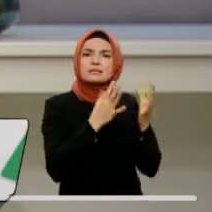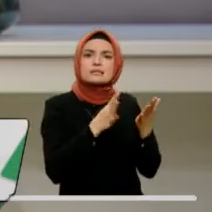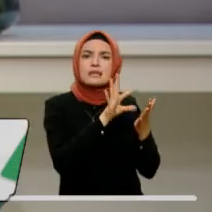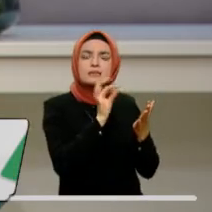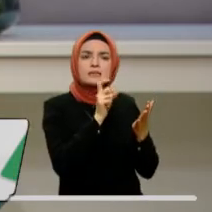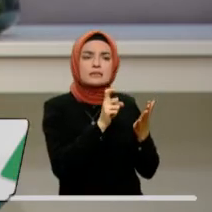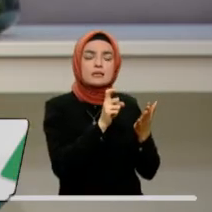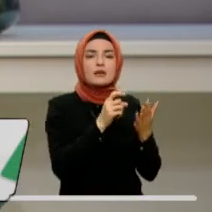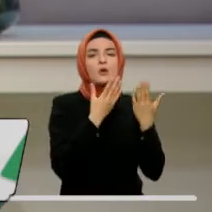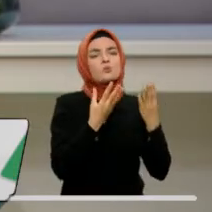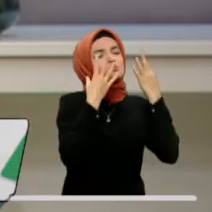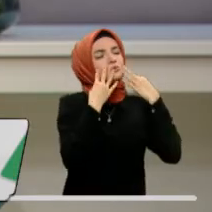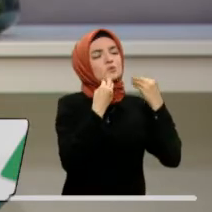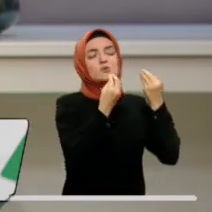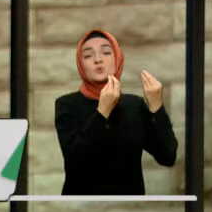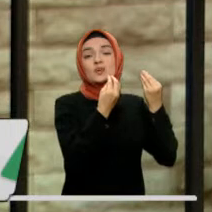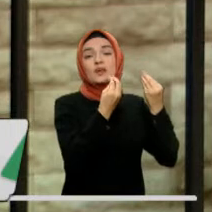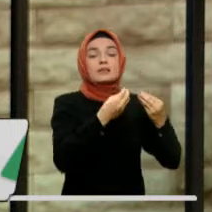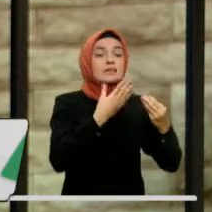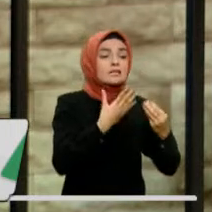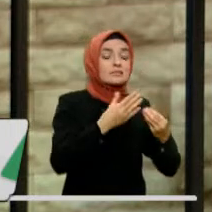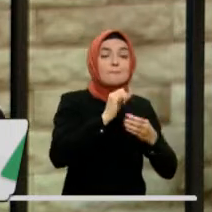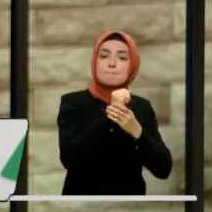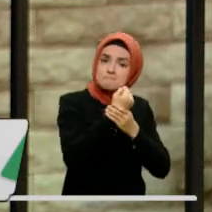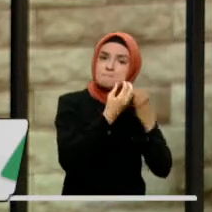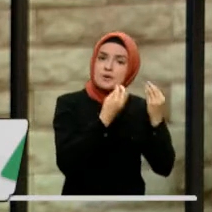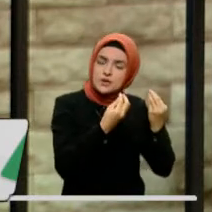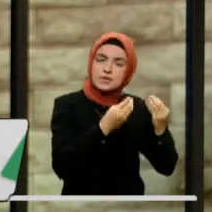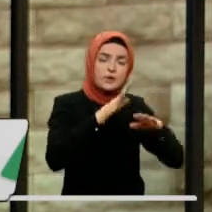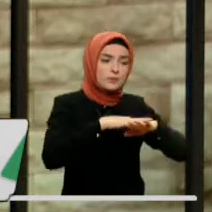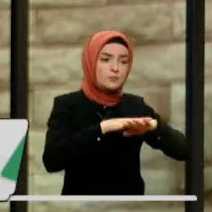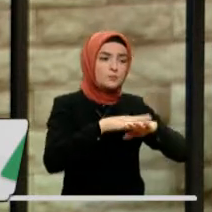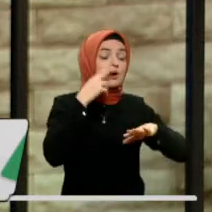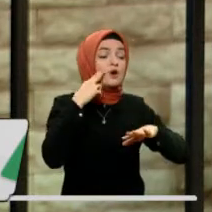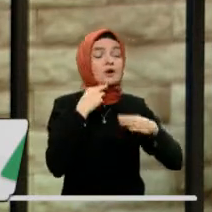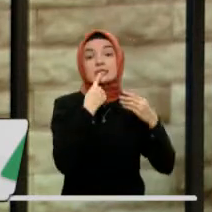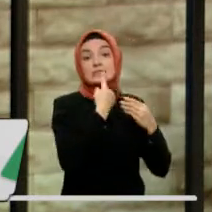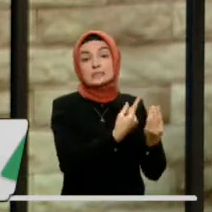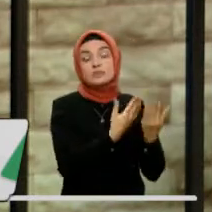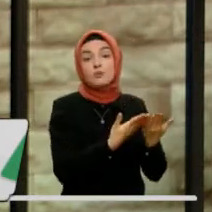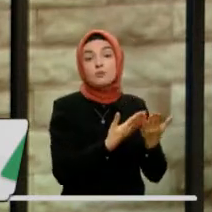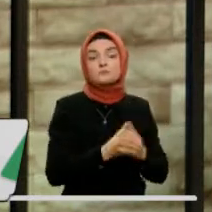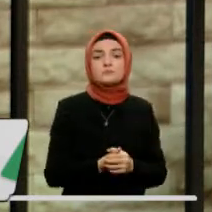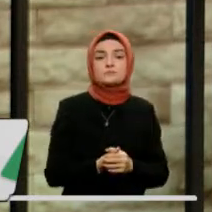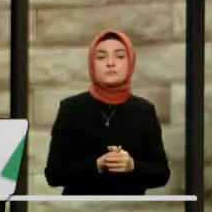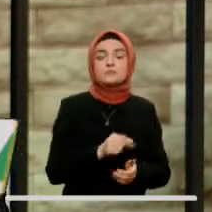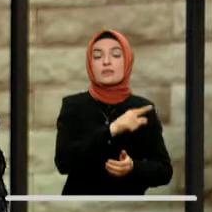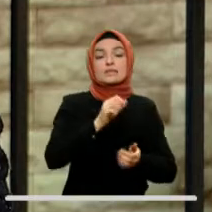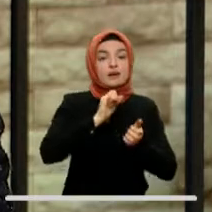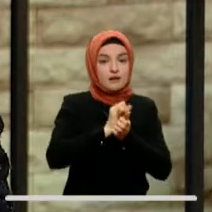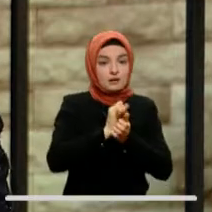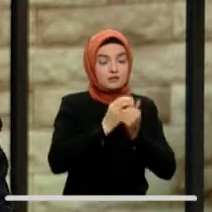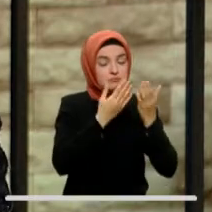çok yakışıklı bir çocuktu ya da işte mesleğini iyi yapıyordu, ahlaklı bir çocuktu diye mutlaka yetiştiğiniz aileden bir